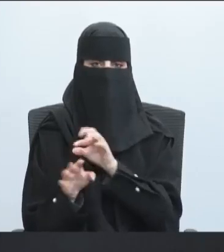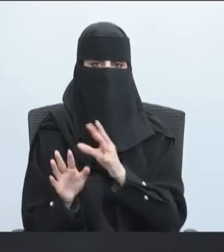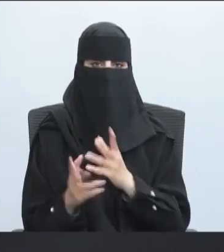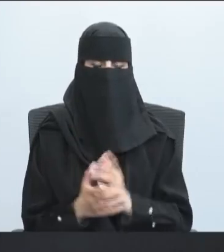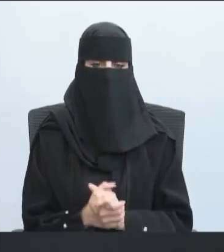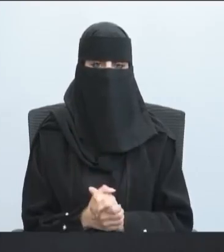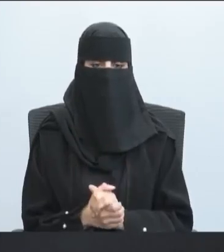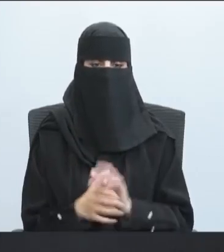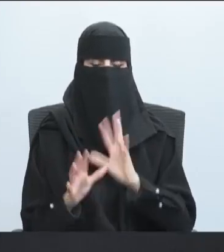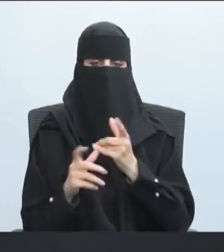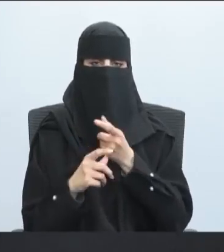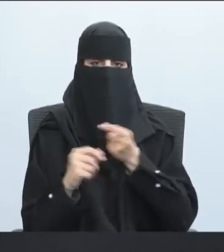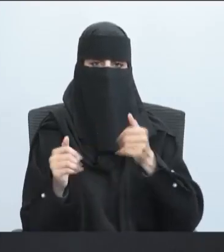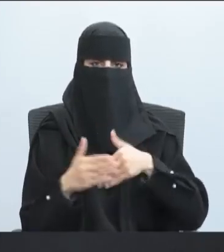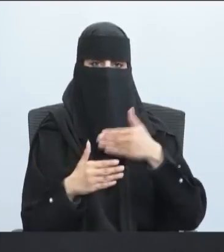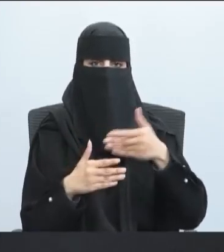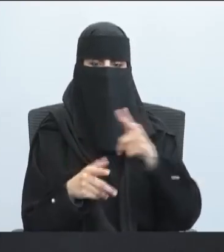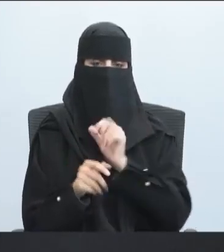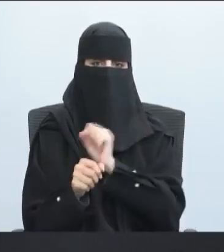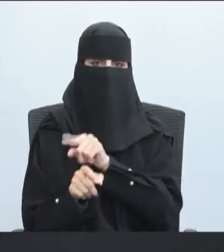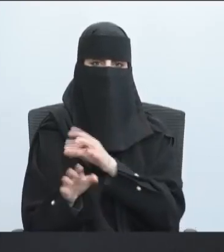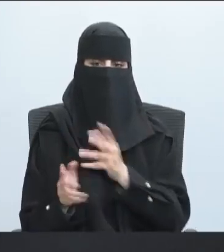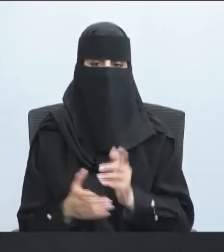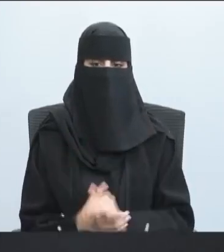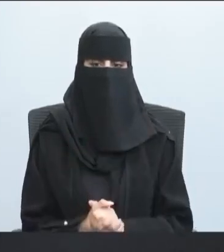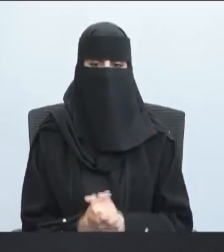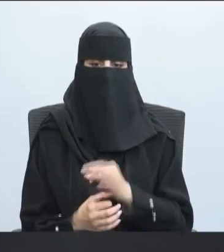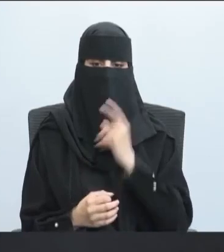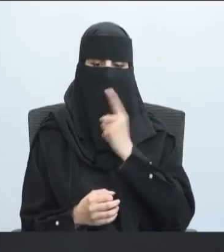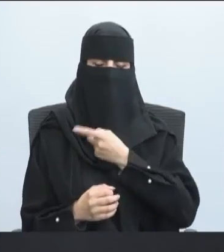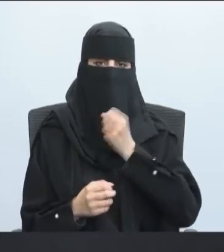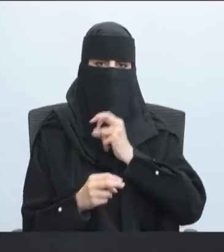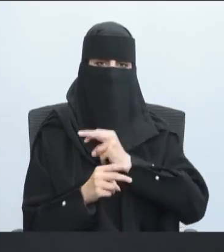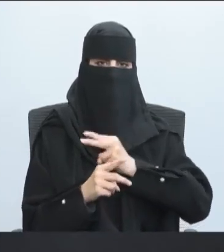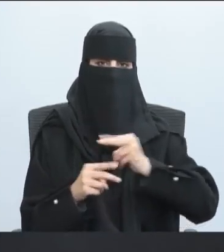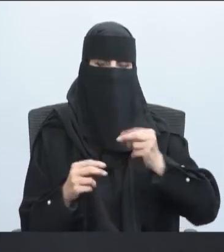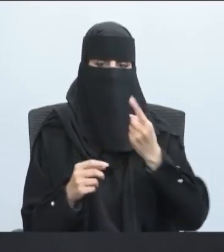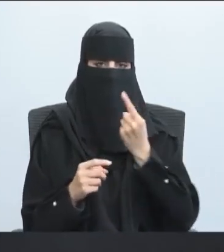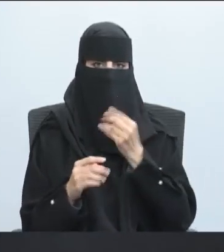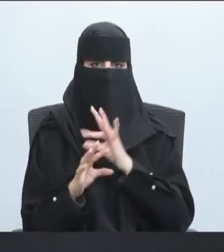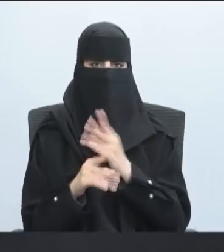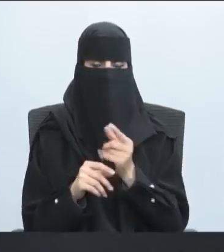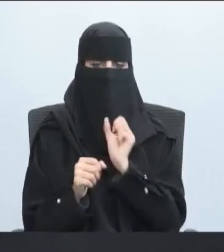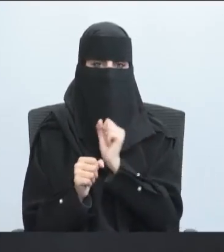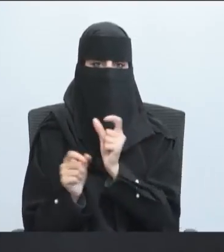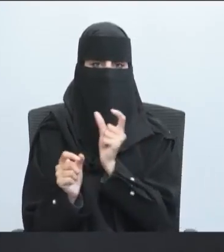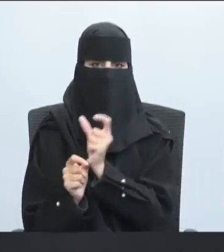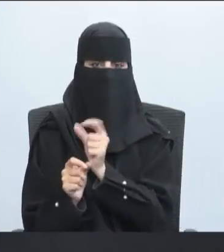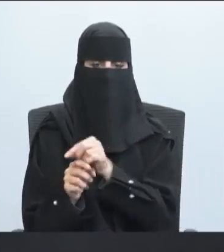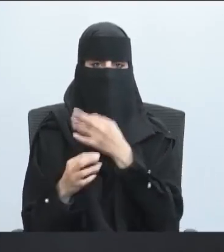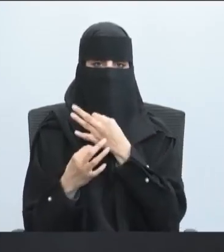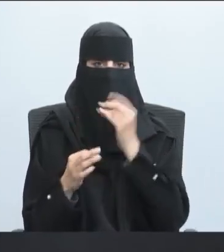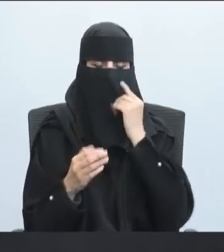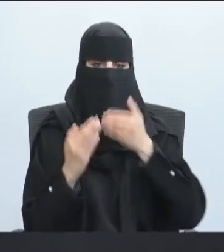وكذلك بالقيمه المستقبليه ذكرنا عده امثله مبلغ واحد لديك مبلغ محدد تفكر كم